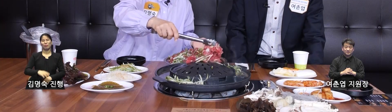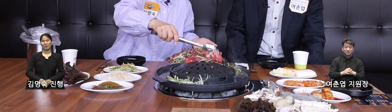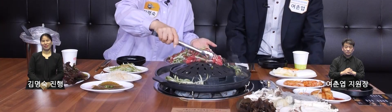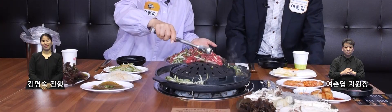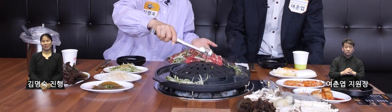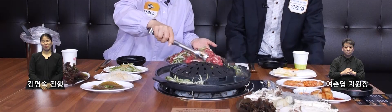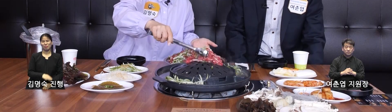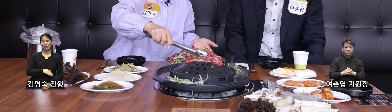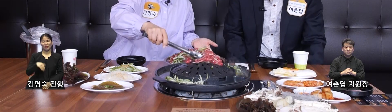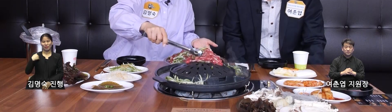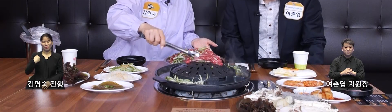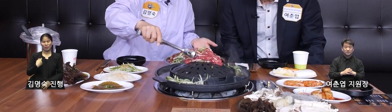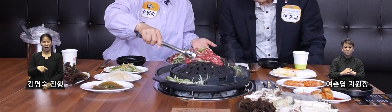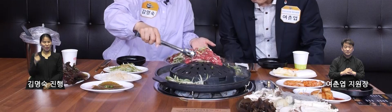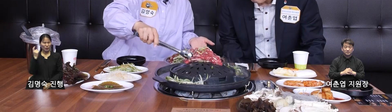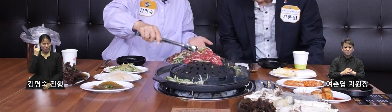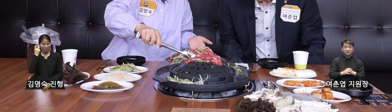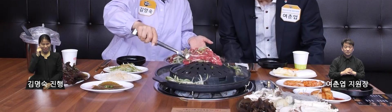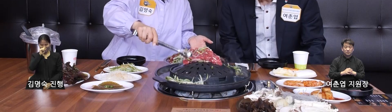이 소리야.